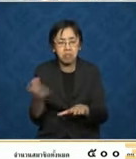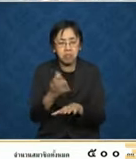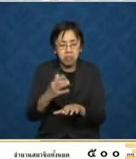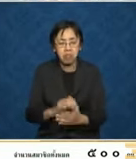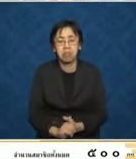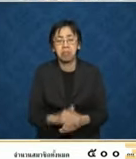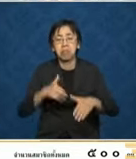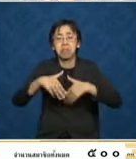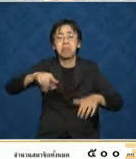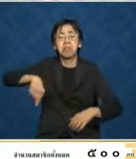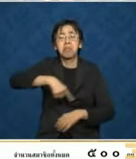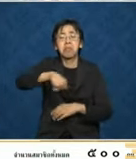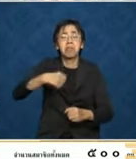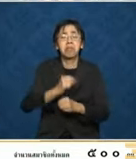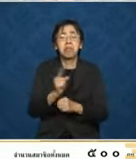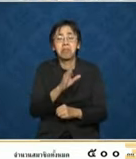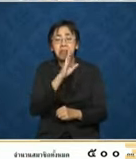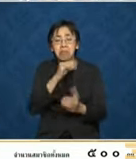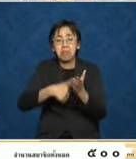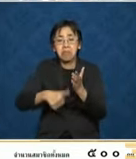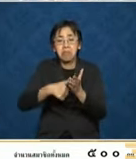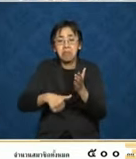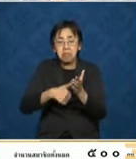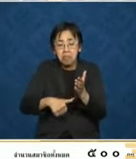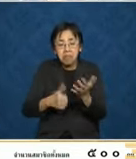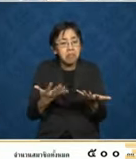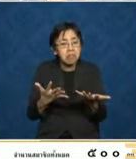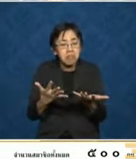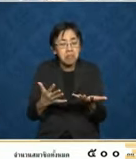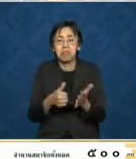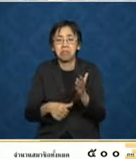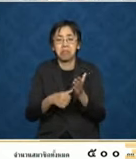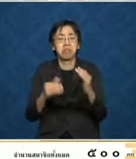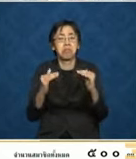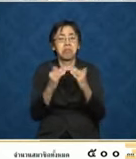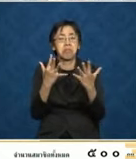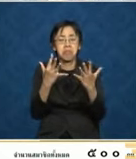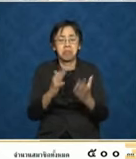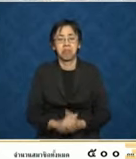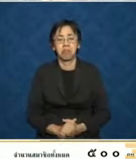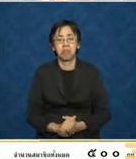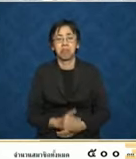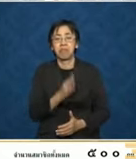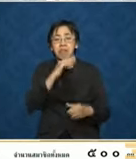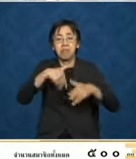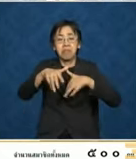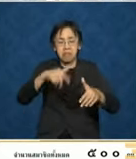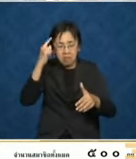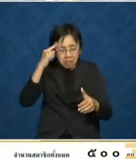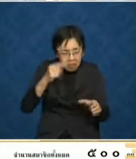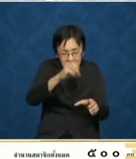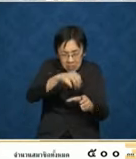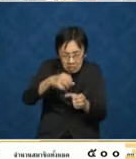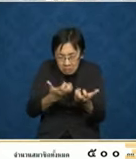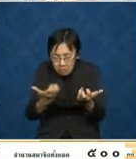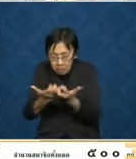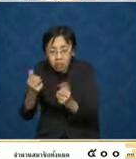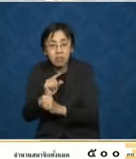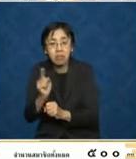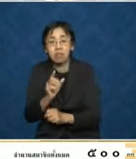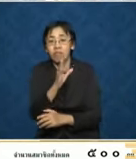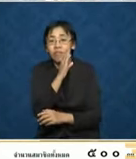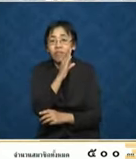ไรครับหากเรายังไม่มีภาษีการเก็บขยะที่เป็นธรรมเราจะให้พี่น้องคัดแยกขยะได้อย่างไรครับหากเร